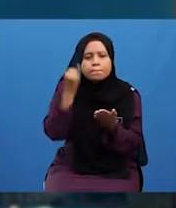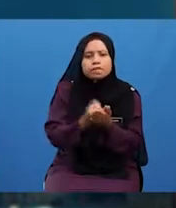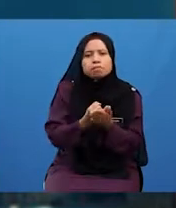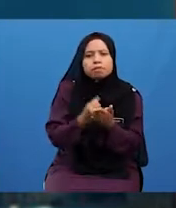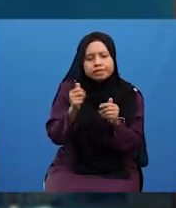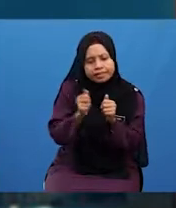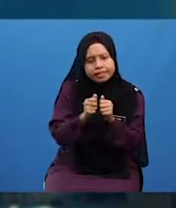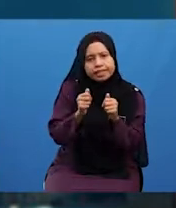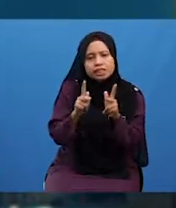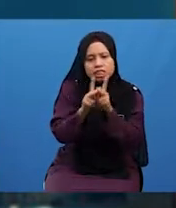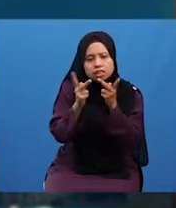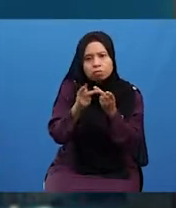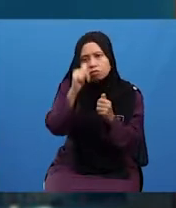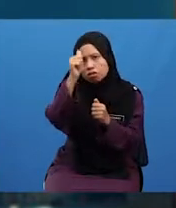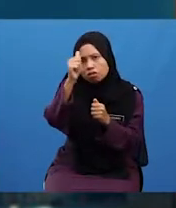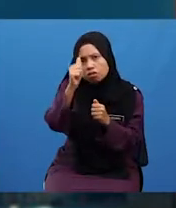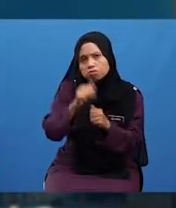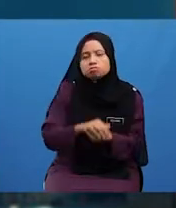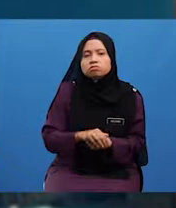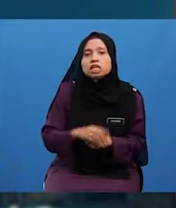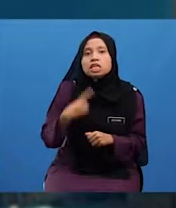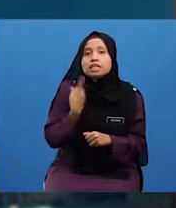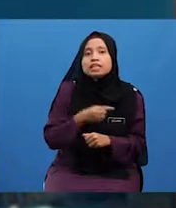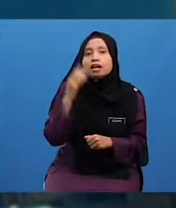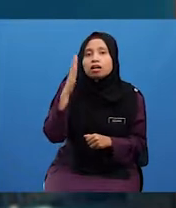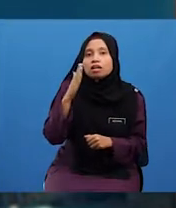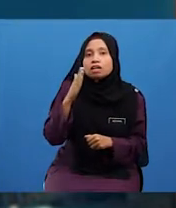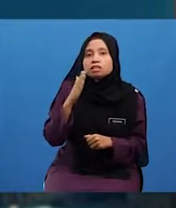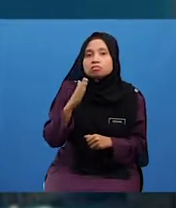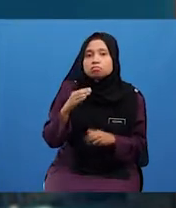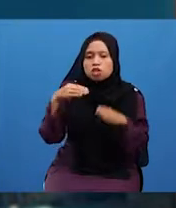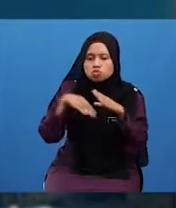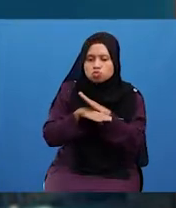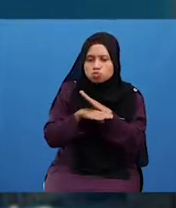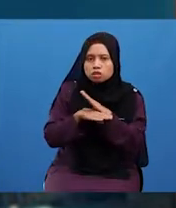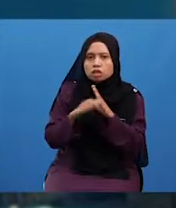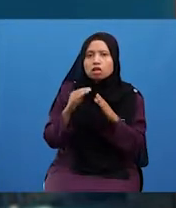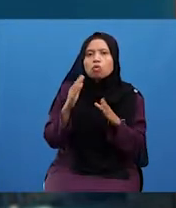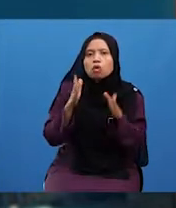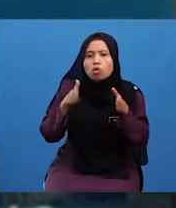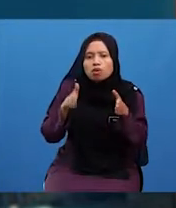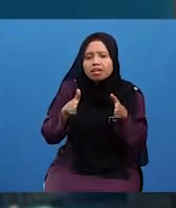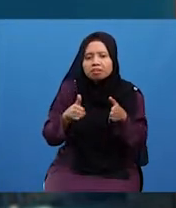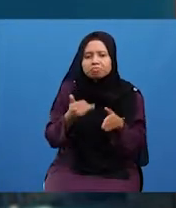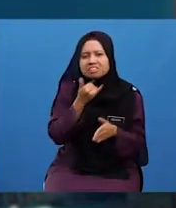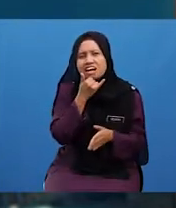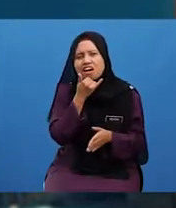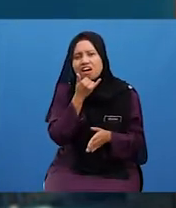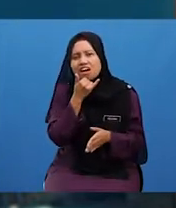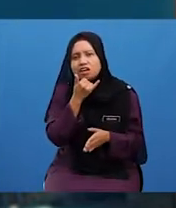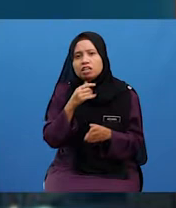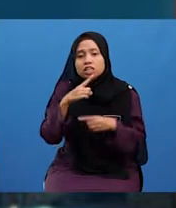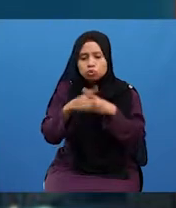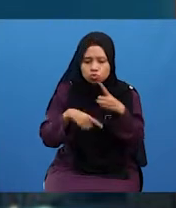dengan kitab Allah? Sudah tentu kita akan tergolong dalam kalangan orang-orang yang sesat